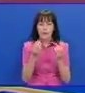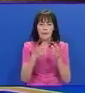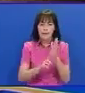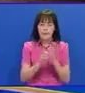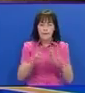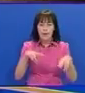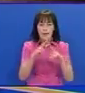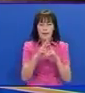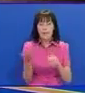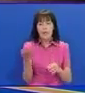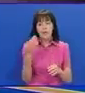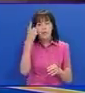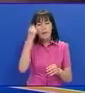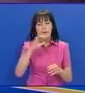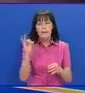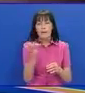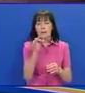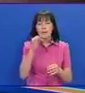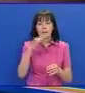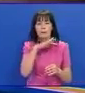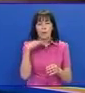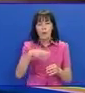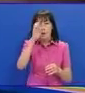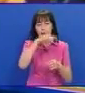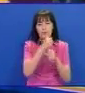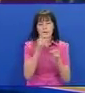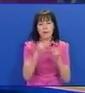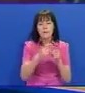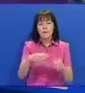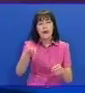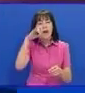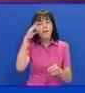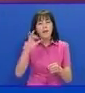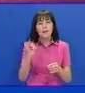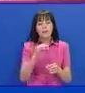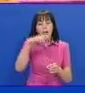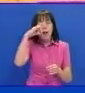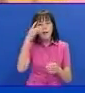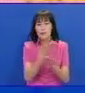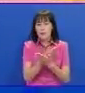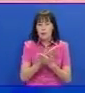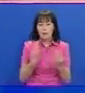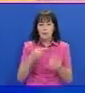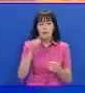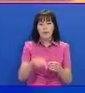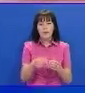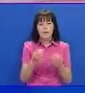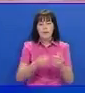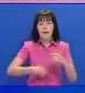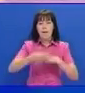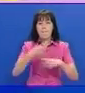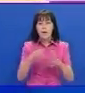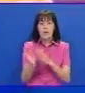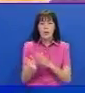дейміз. Өткенге үңілсек, тарихымыз тереңде. Елбасының сөзімен айтсақ, Қазақтың тарихында қазақ ұялатын ештеңе жоқ. Ендеше бабалар жүріп